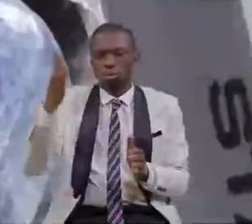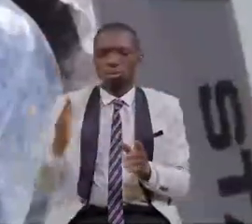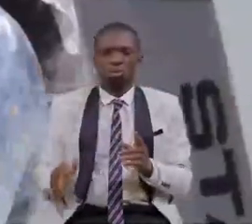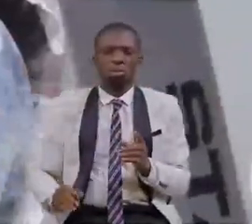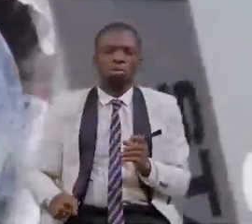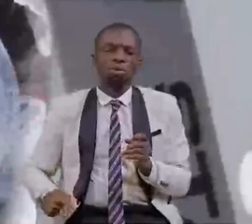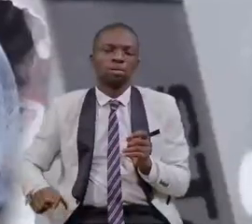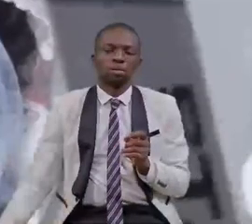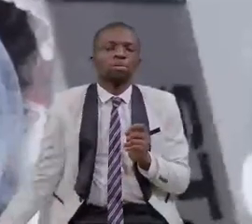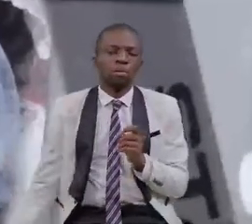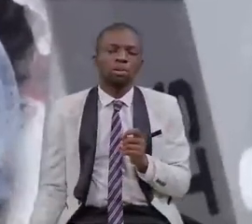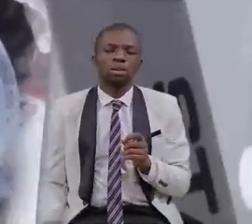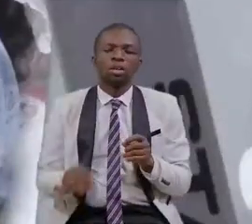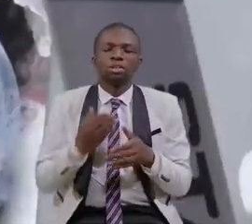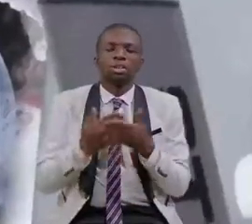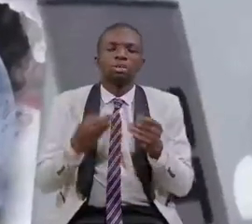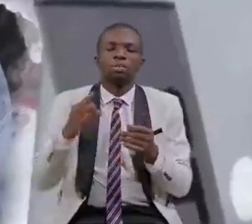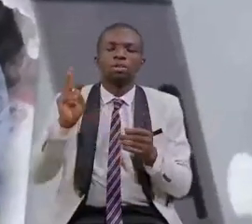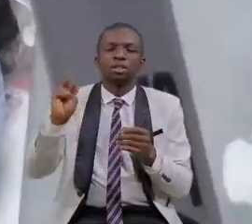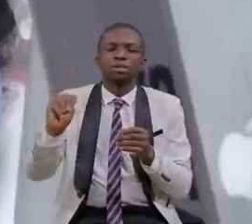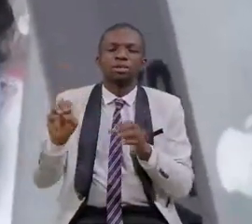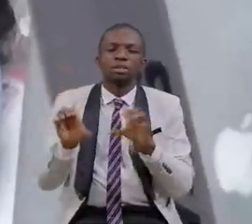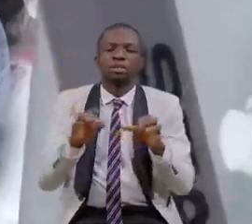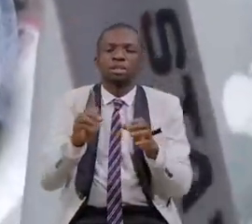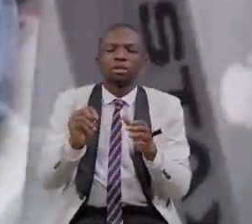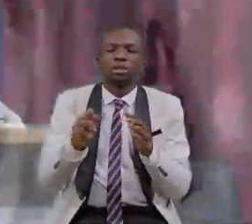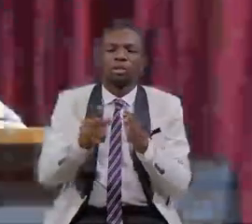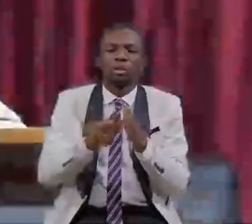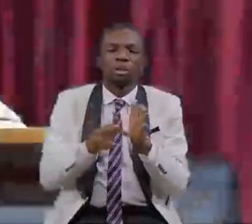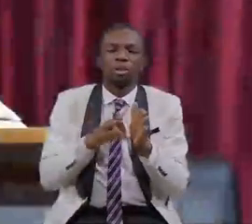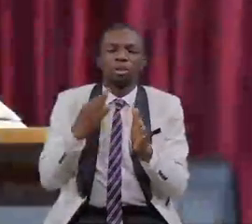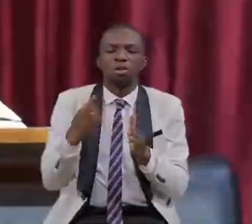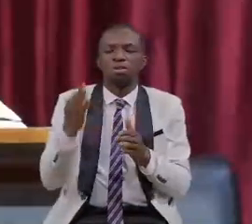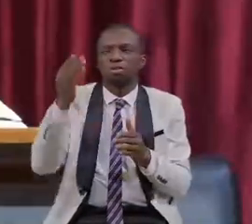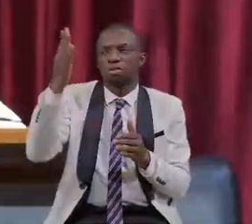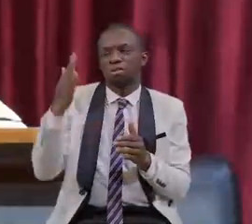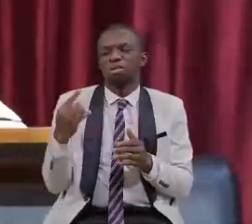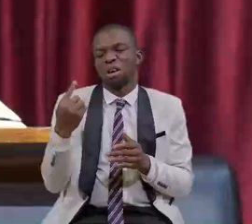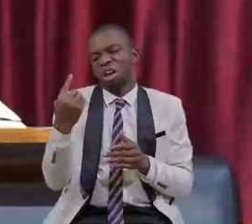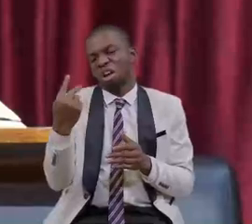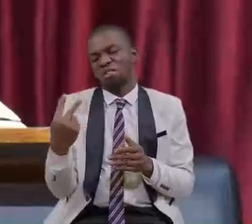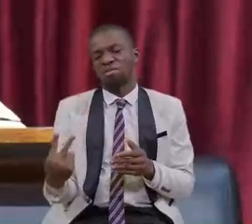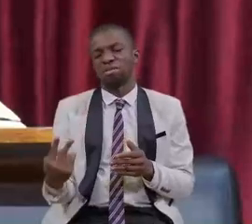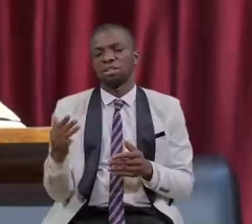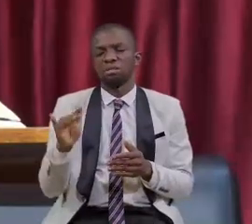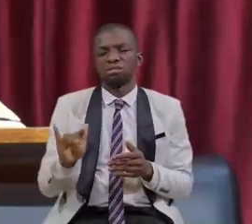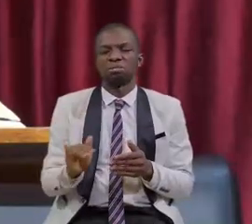Certains d'entre eux ont fait la volonté de Dieu de façon partielle. Certains ont fait la volonté de Dieu